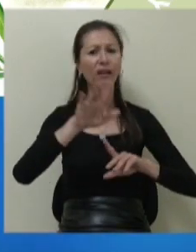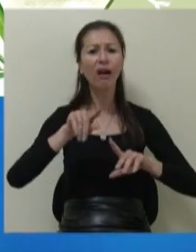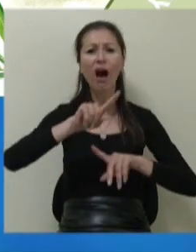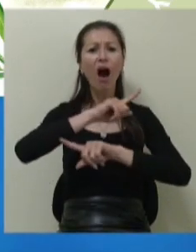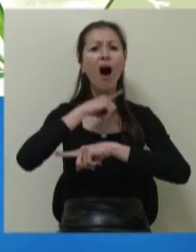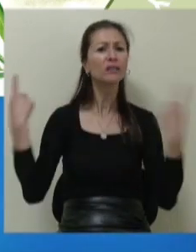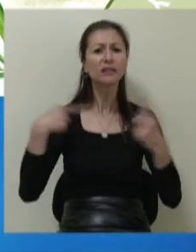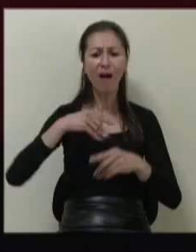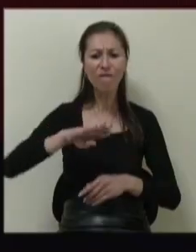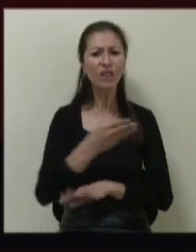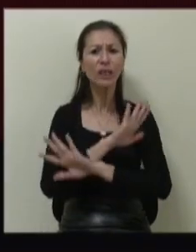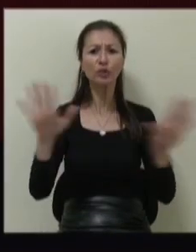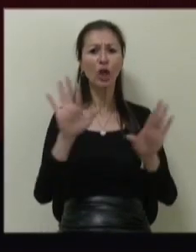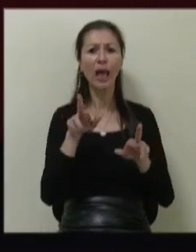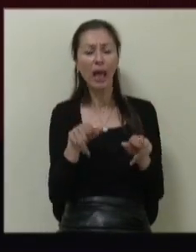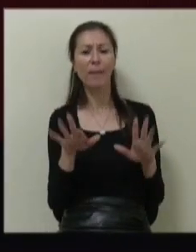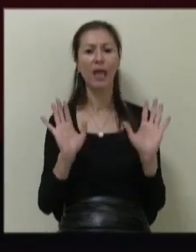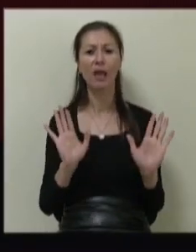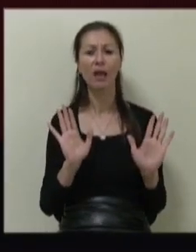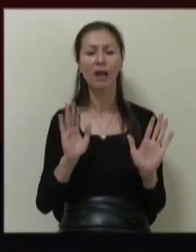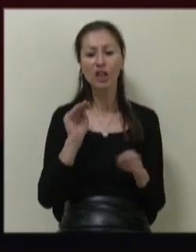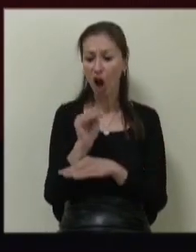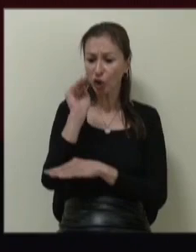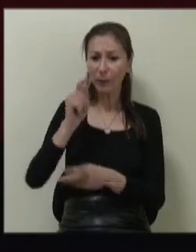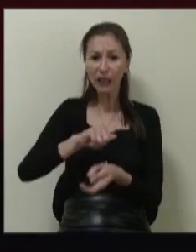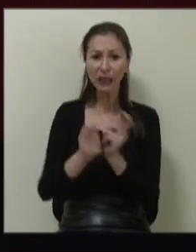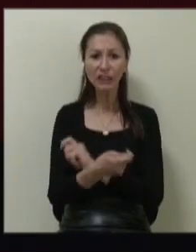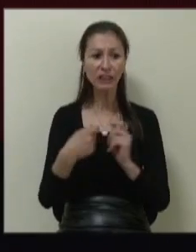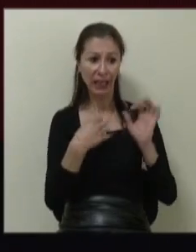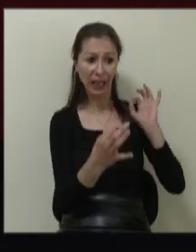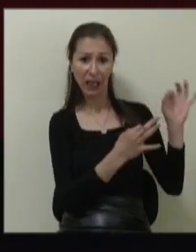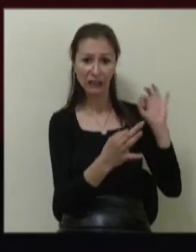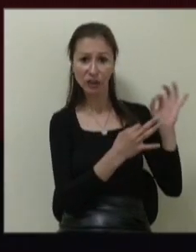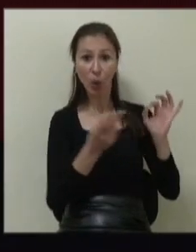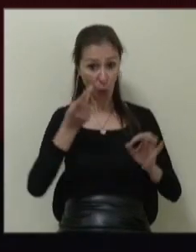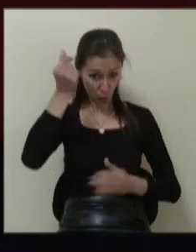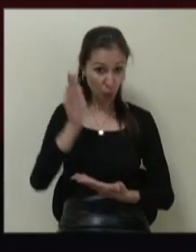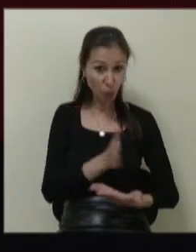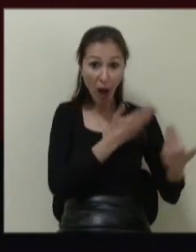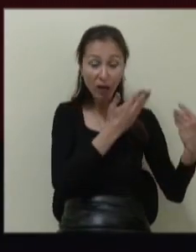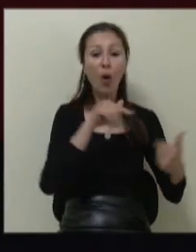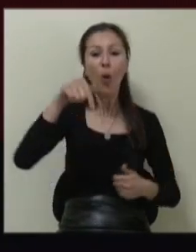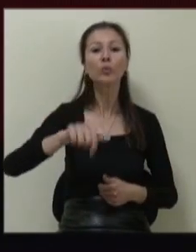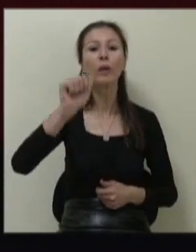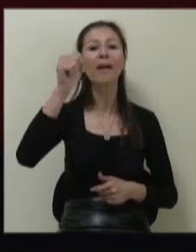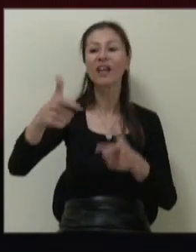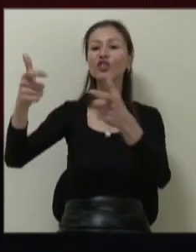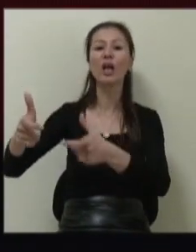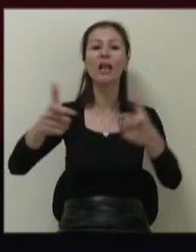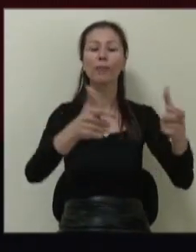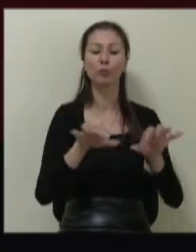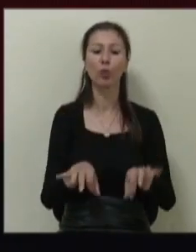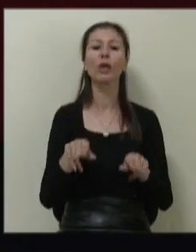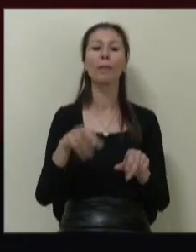bir ideal haline gelir de yaşamın değişimiyle olan ilişki kurmayı unutursak, o zaman da şehirlerimiz bugünkü